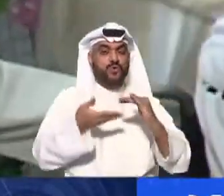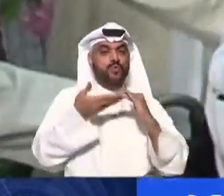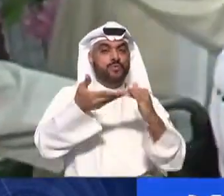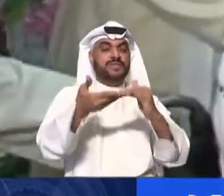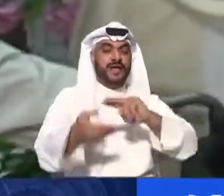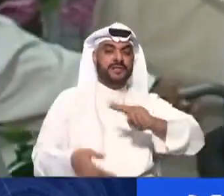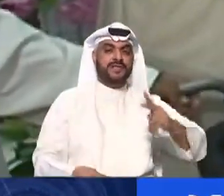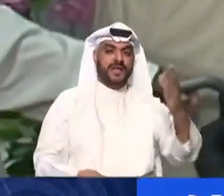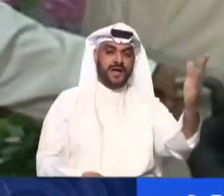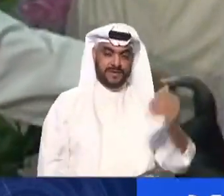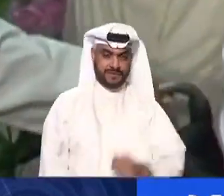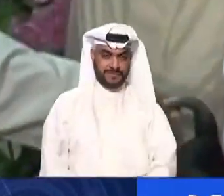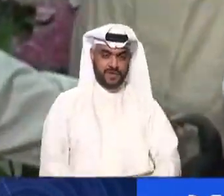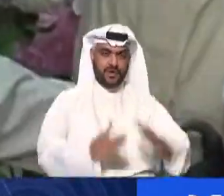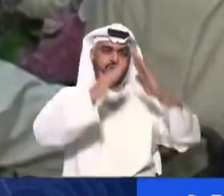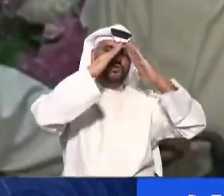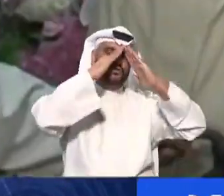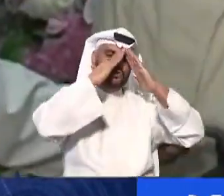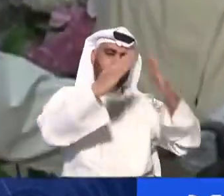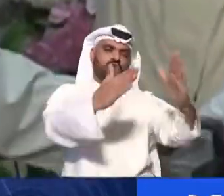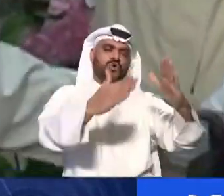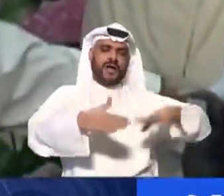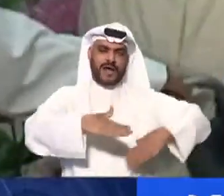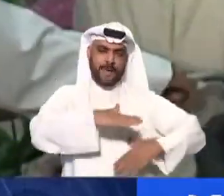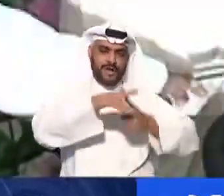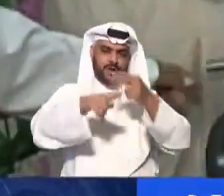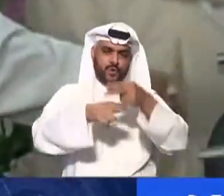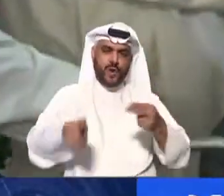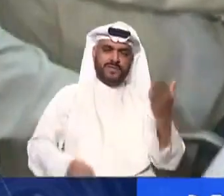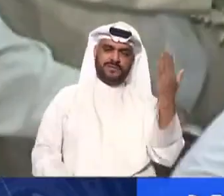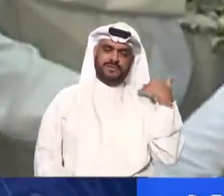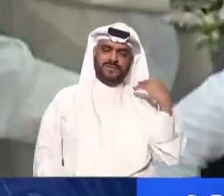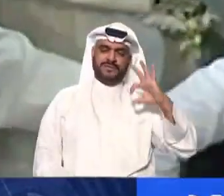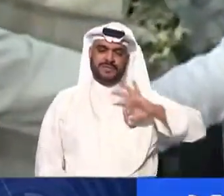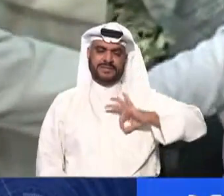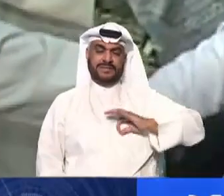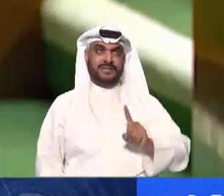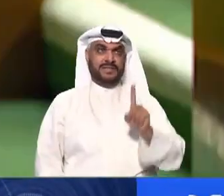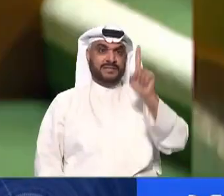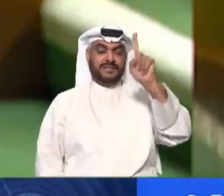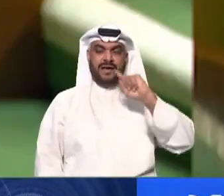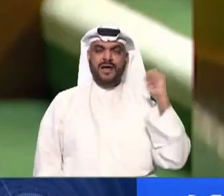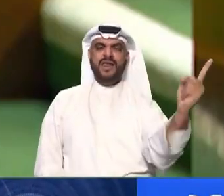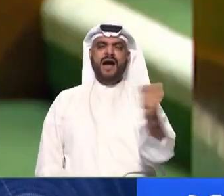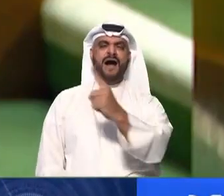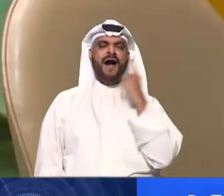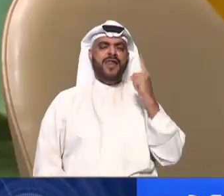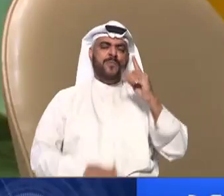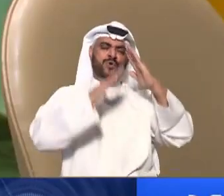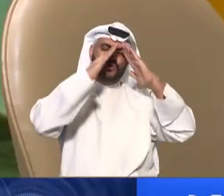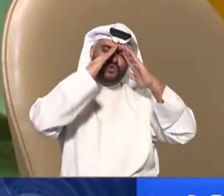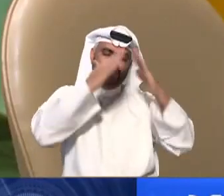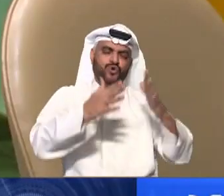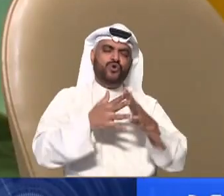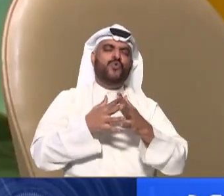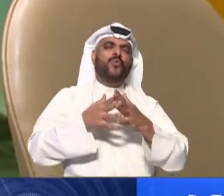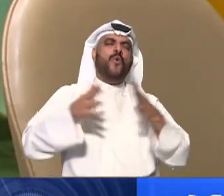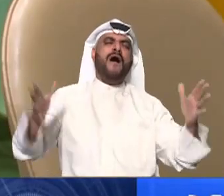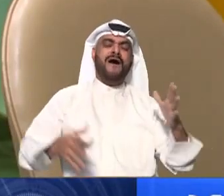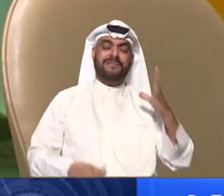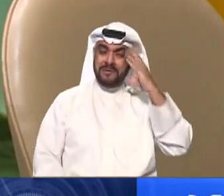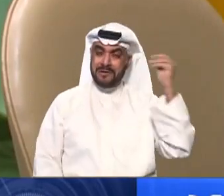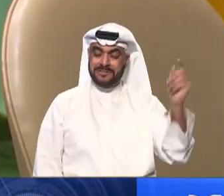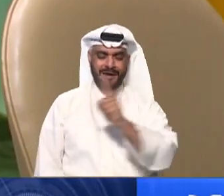الآخرين. شكرا صباح الأحمد طيب الله ثراك، العالم ممتن لجهودك التي لا يمكن أن